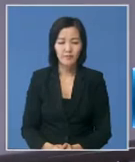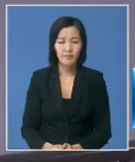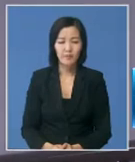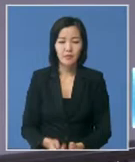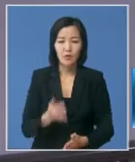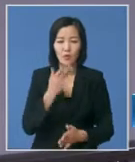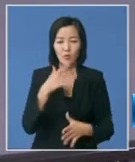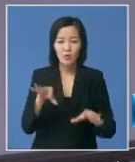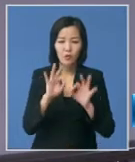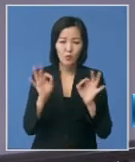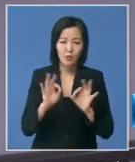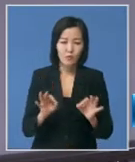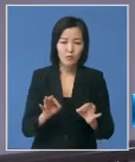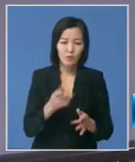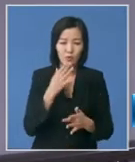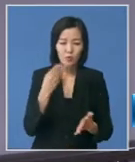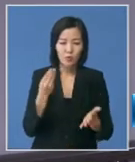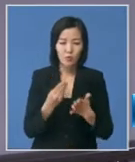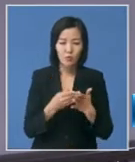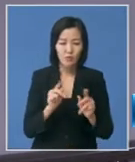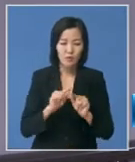ұлттық өнерімізді, ұлттық құндылықтарымызды дәріптеу,